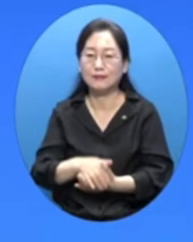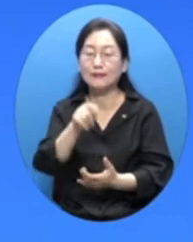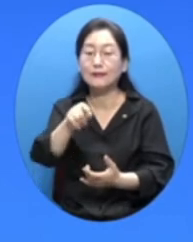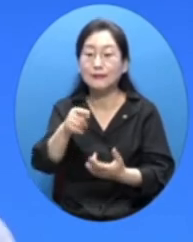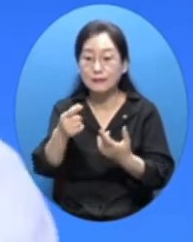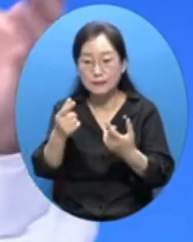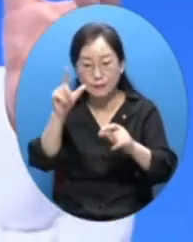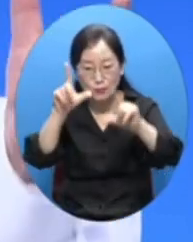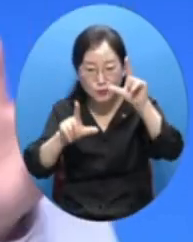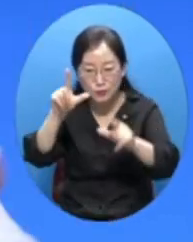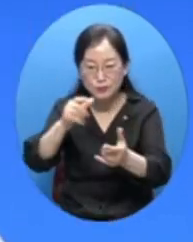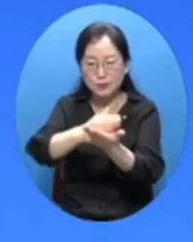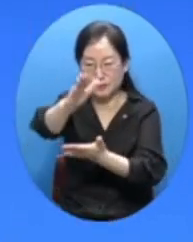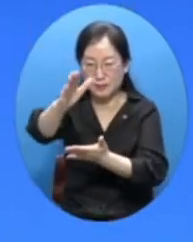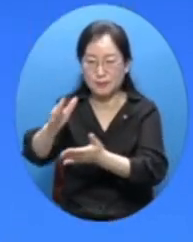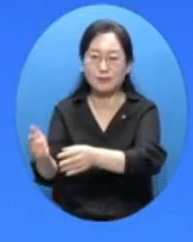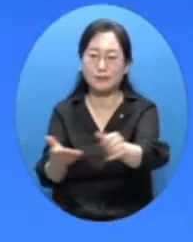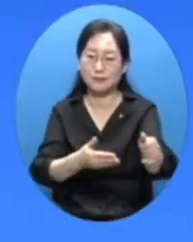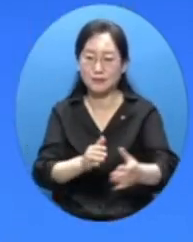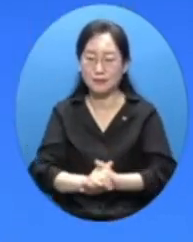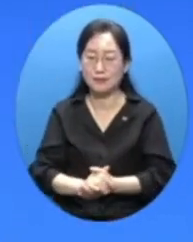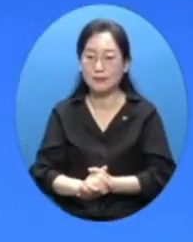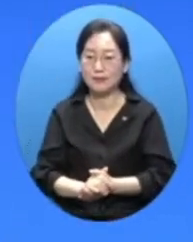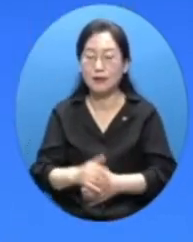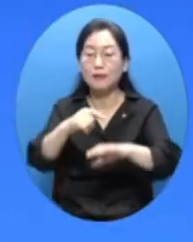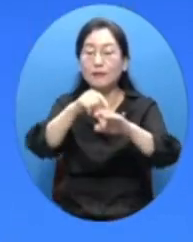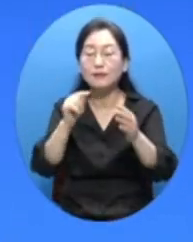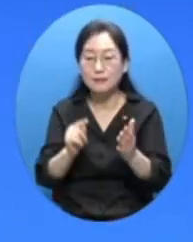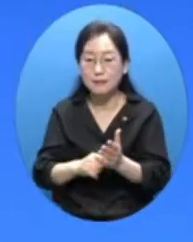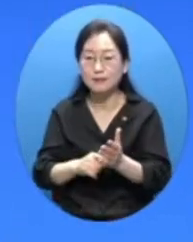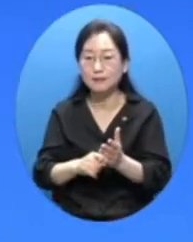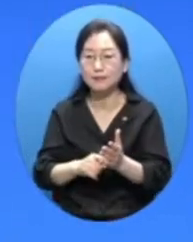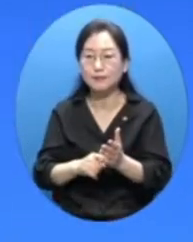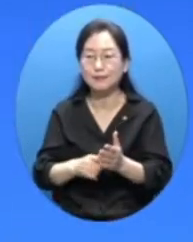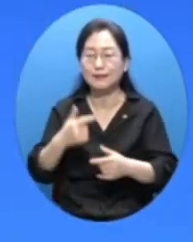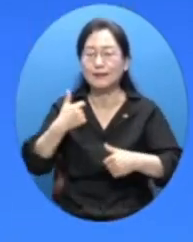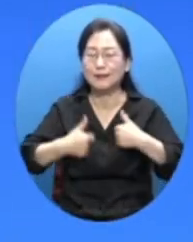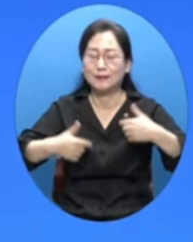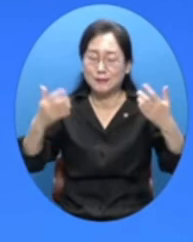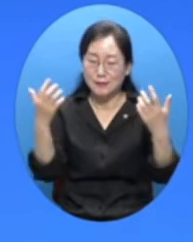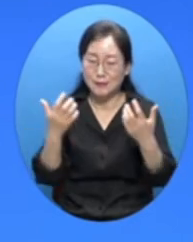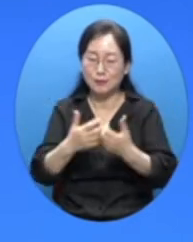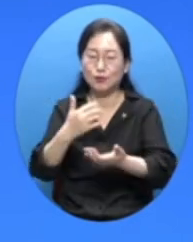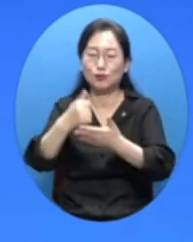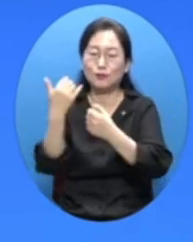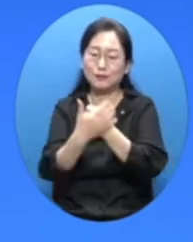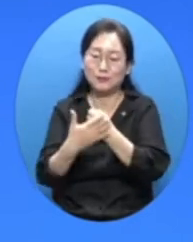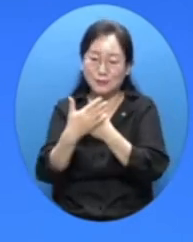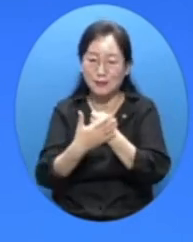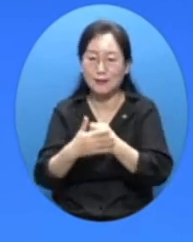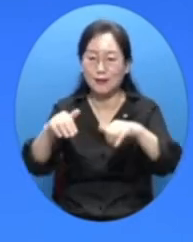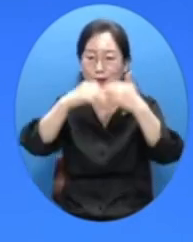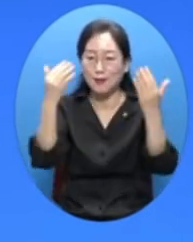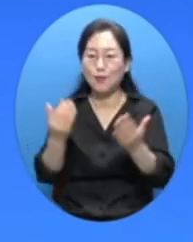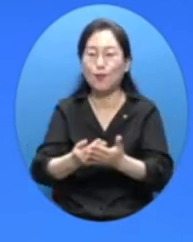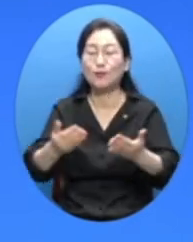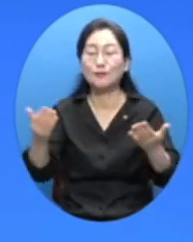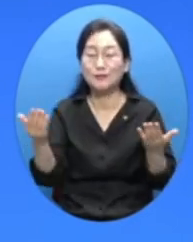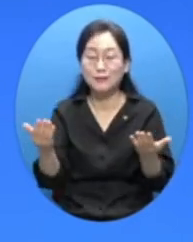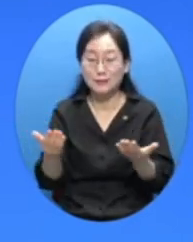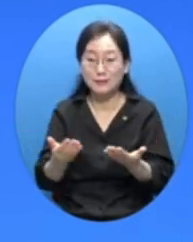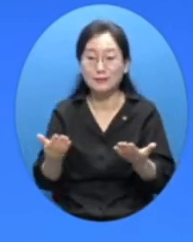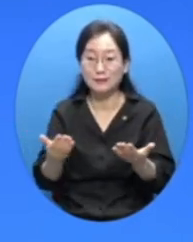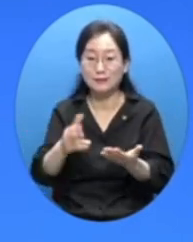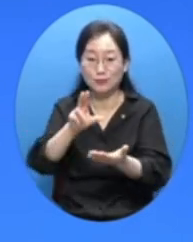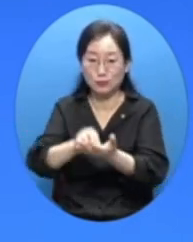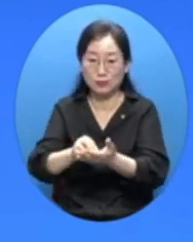것을 쫓아내야 되는 것입니다. 그래서 마음에 기쁨이 넘쳐서 주님의 은혜가 있어서 모든 일을